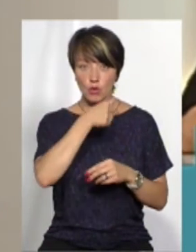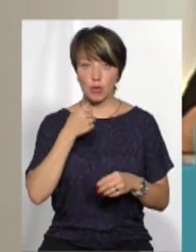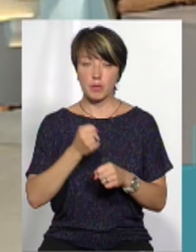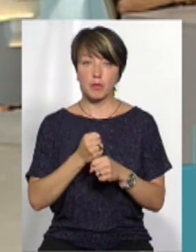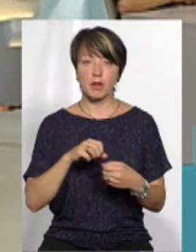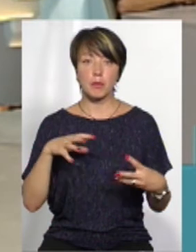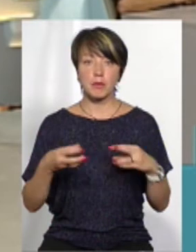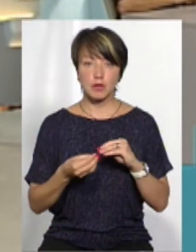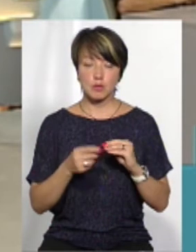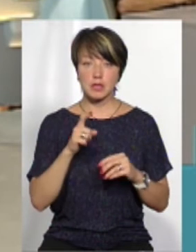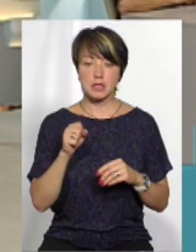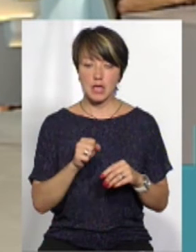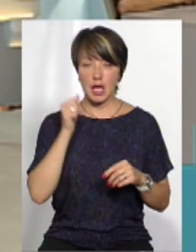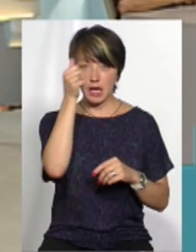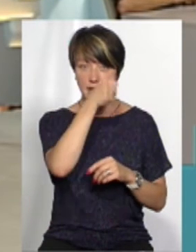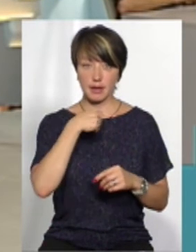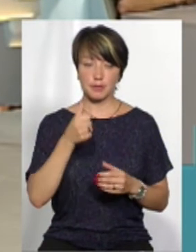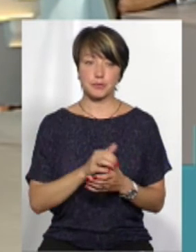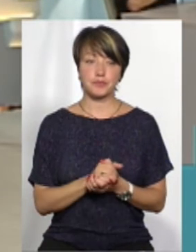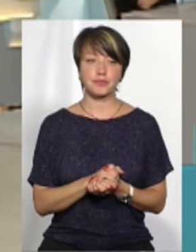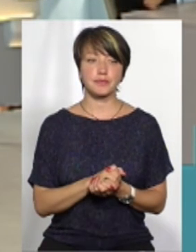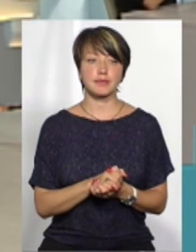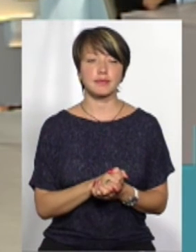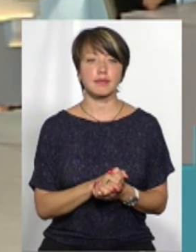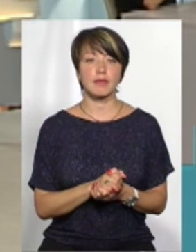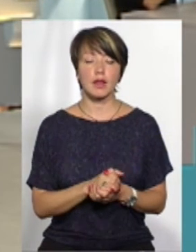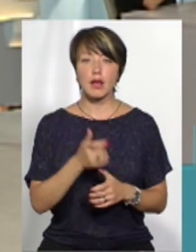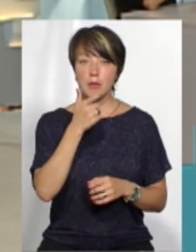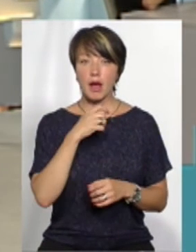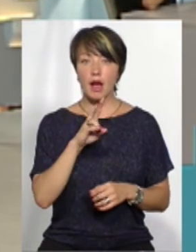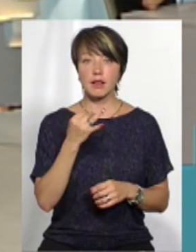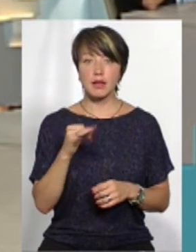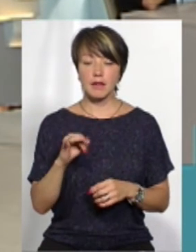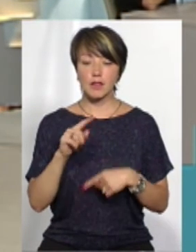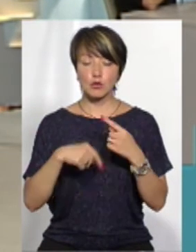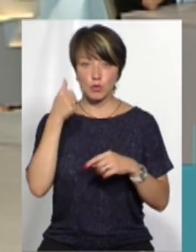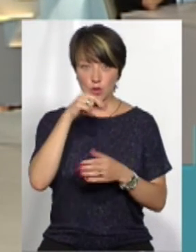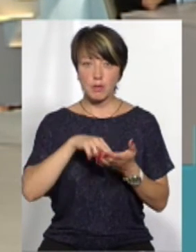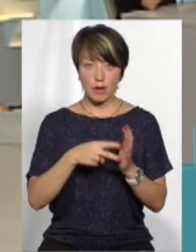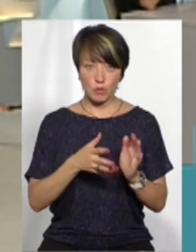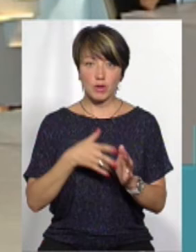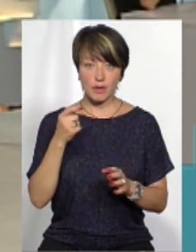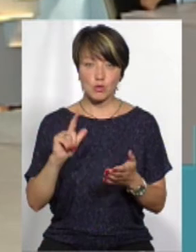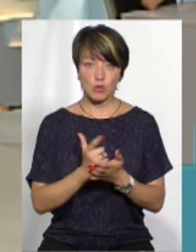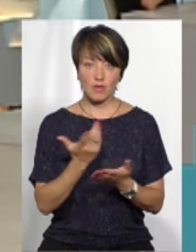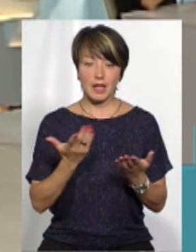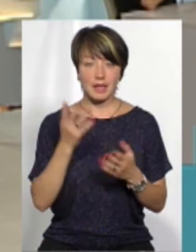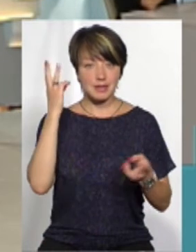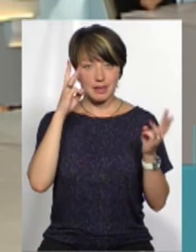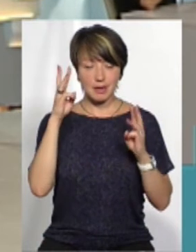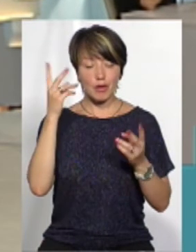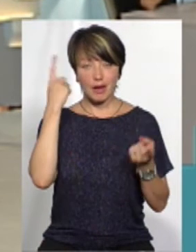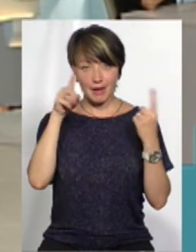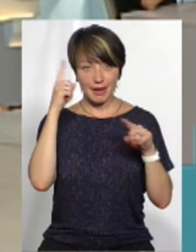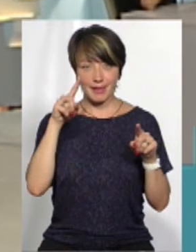Ми підбиваємо підсумки за рік. А пане Андрію, в наступному році ви плануєте подаватися з новими якимись креативними